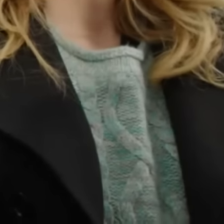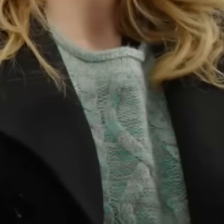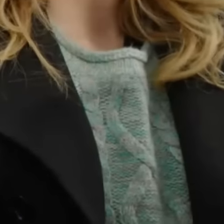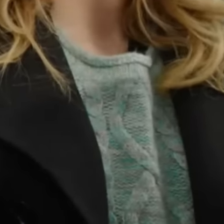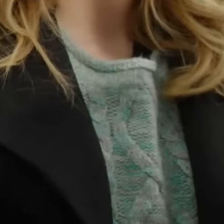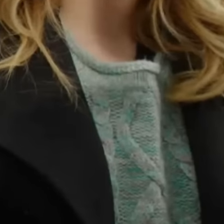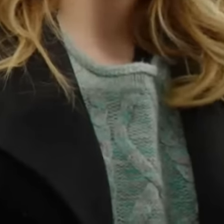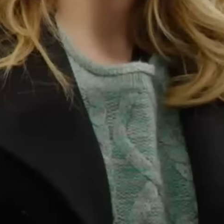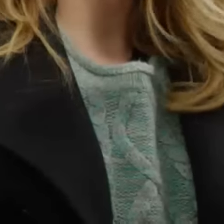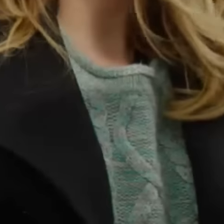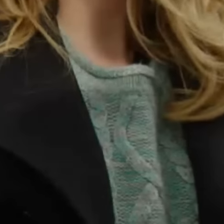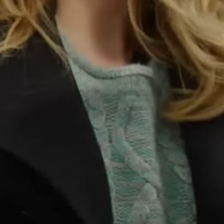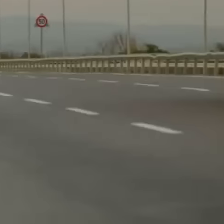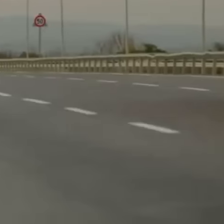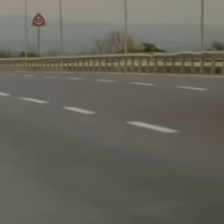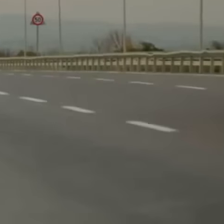Zeyno Sinanlarla arabada.